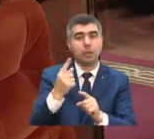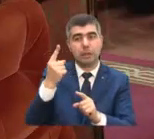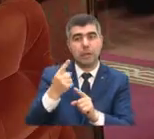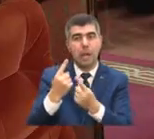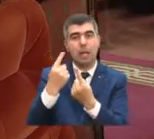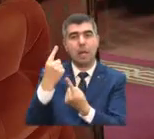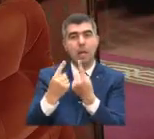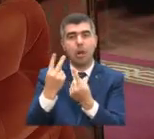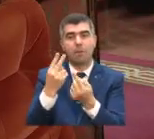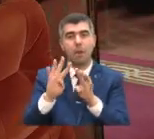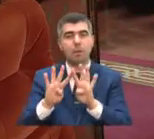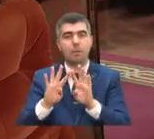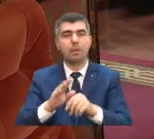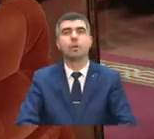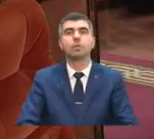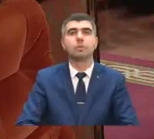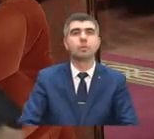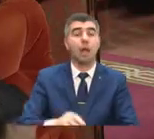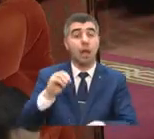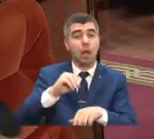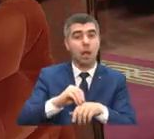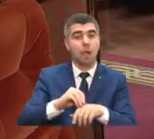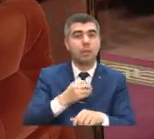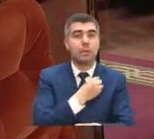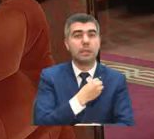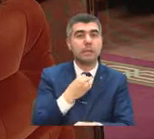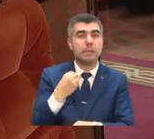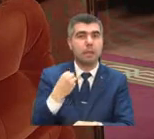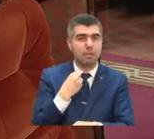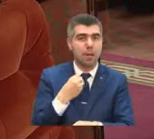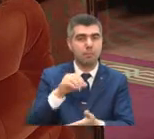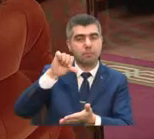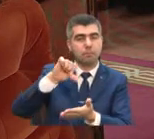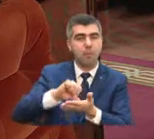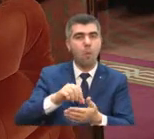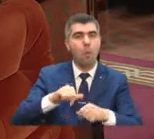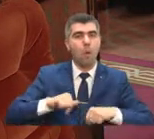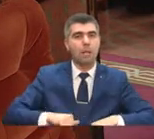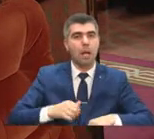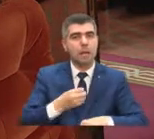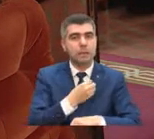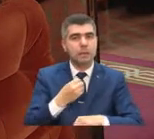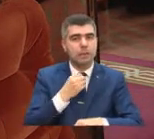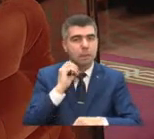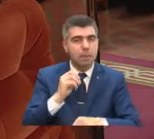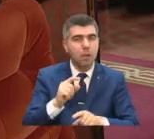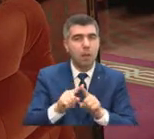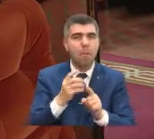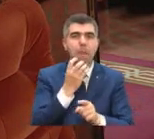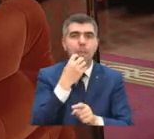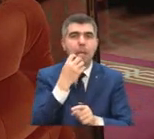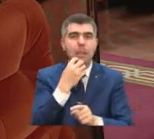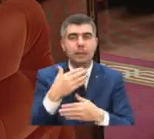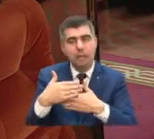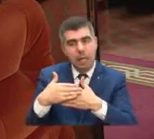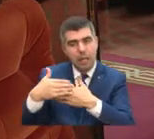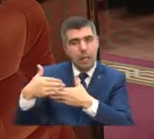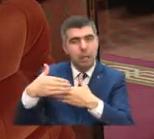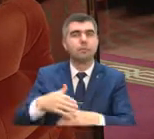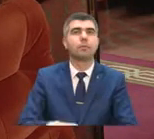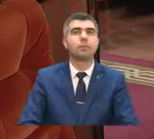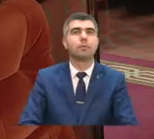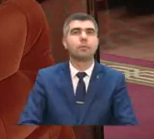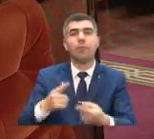الفارط. في نفس الوقت كاين مستشفى ميداني لوزارة الصحة إقليم ميدنت حتى هو، وكاين واحد